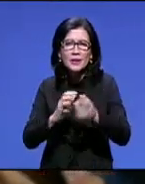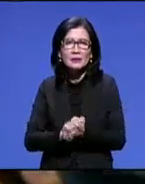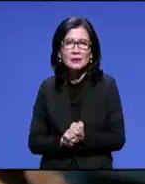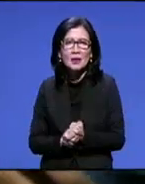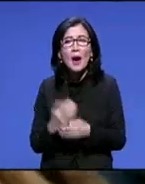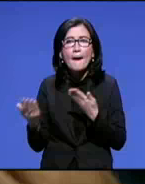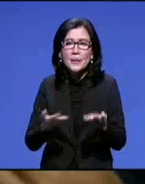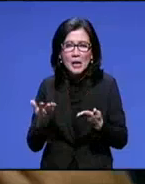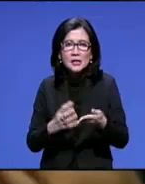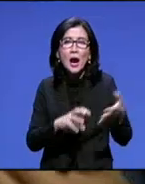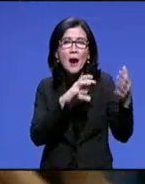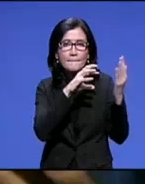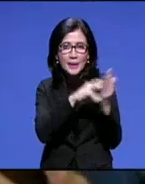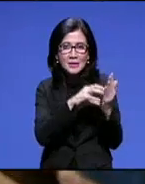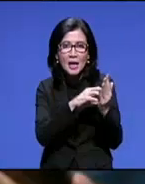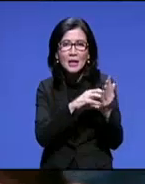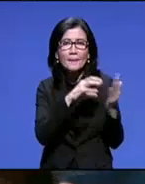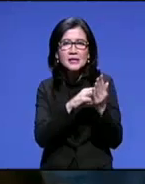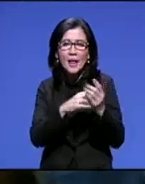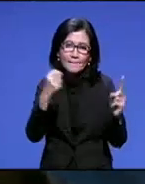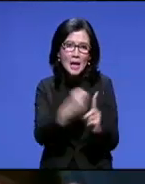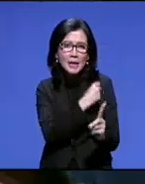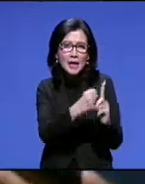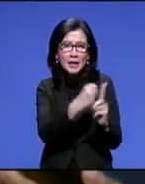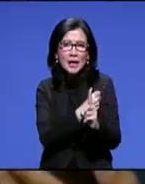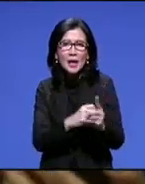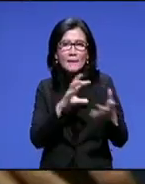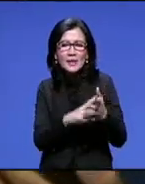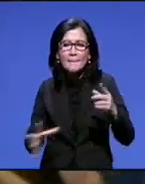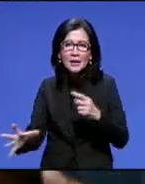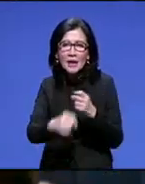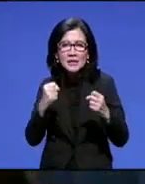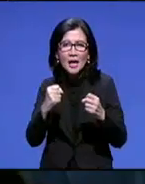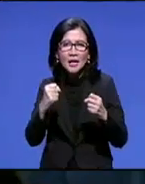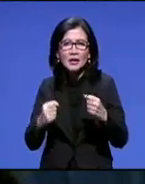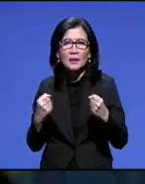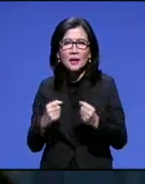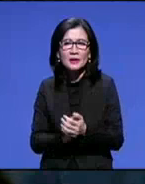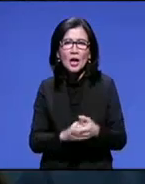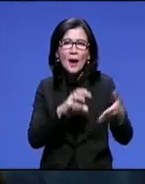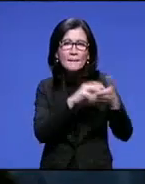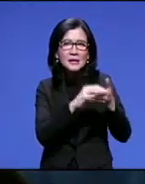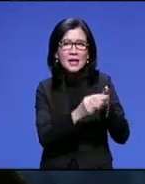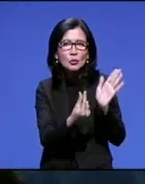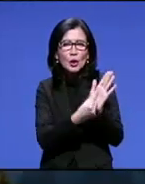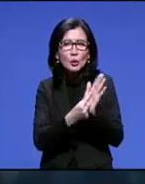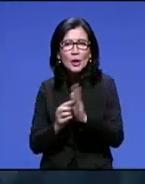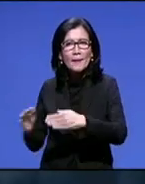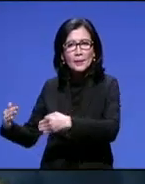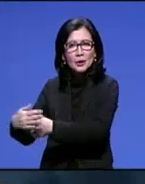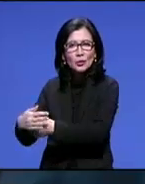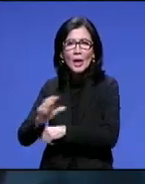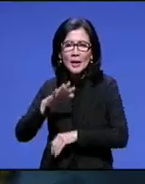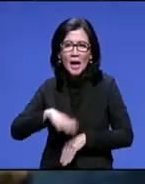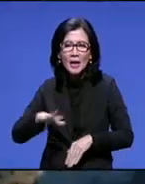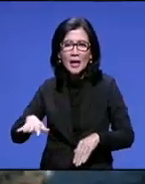Biasa kalau pasal itu pasalnya pasal penganiayaan, ya pasal perampasan kemerdekaan, pasal undang-undang perlindungan anak, biasa saja.